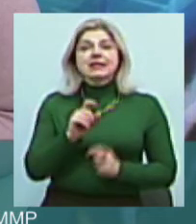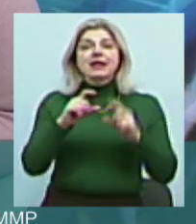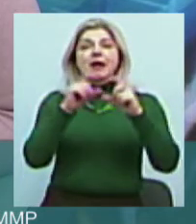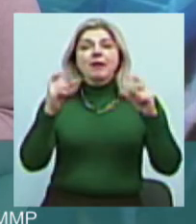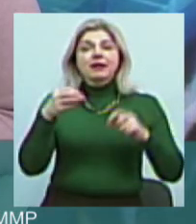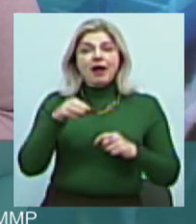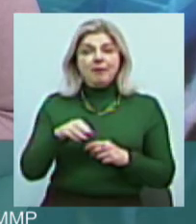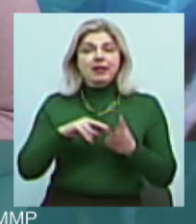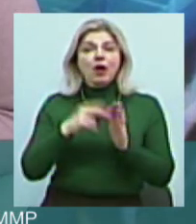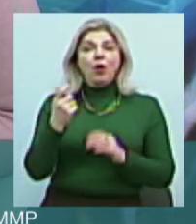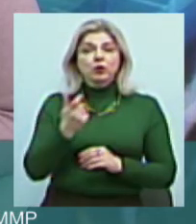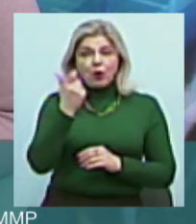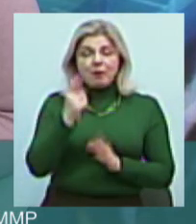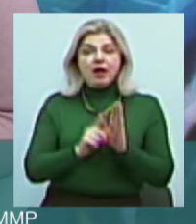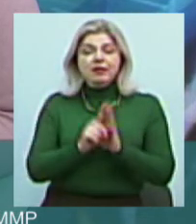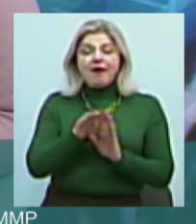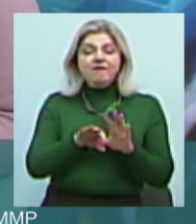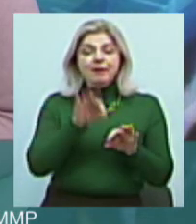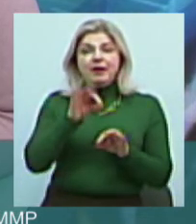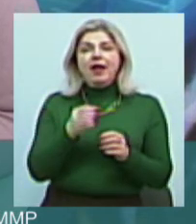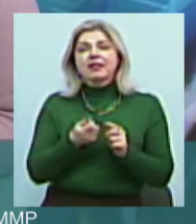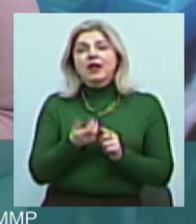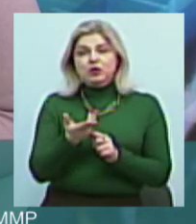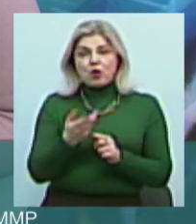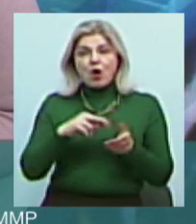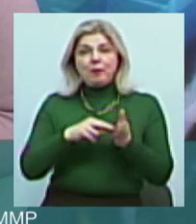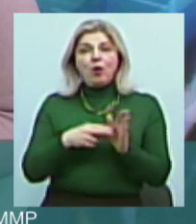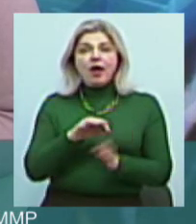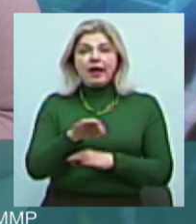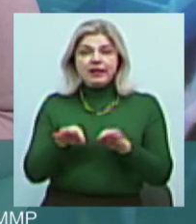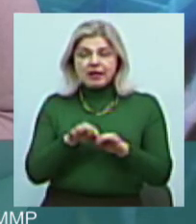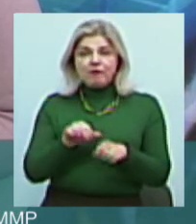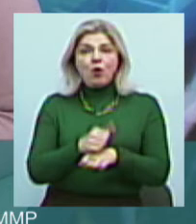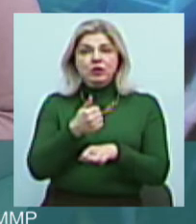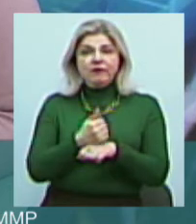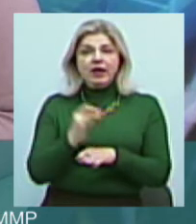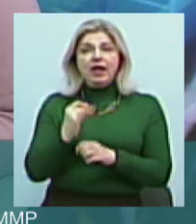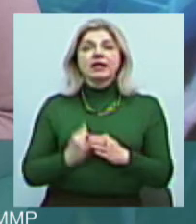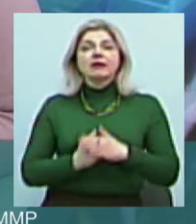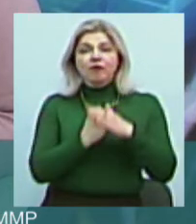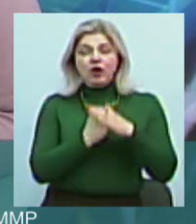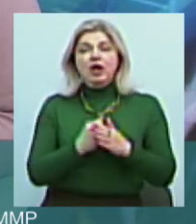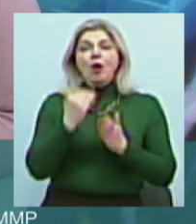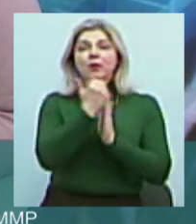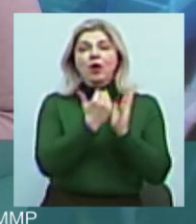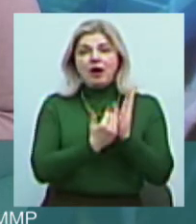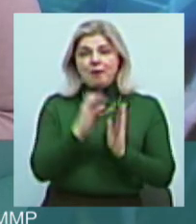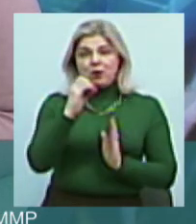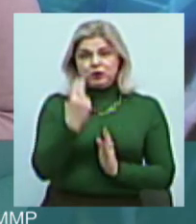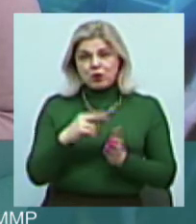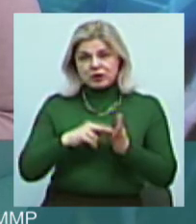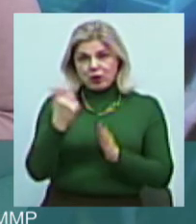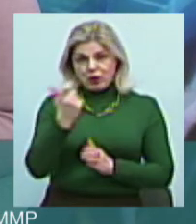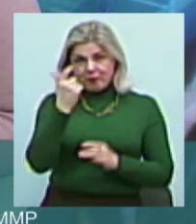економіки спочатку вибрав там декілька проєктів основних, виходячи з виконання програми соціально-економічного розвитку. Да? Тобто